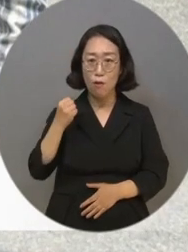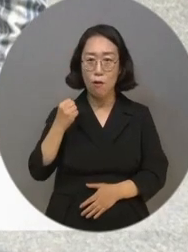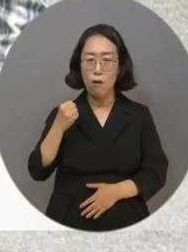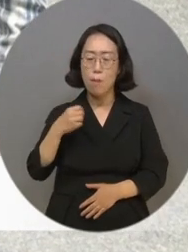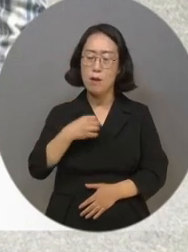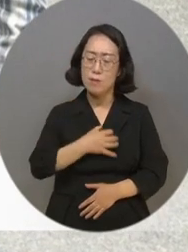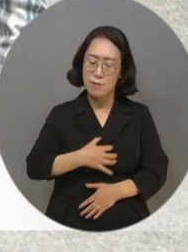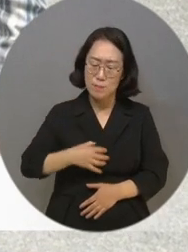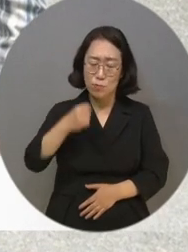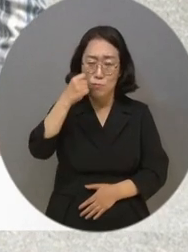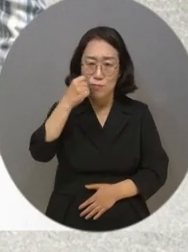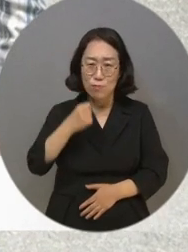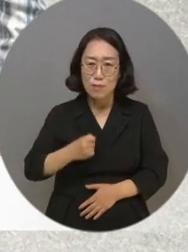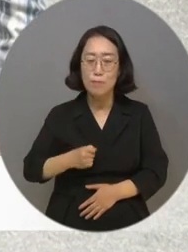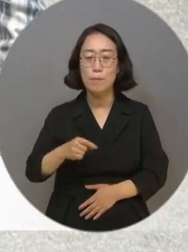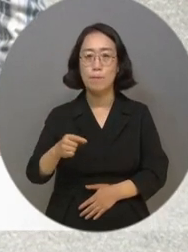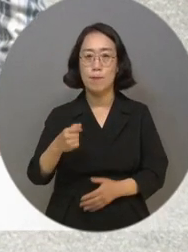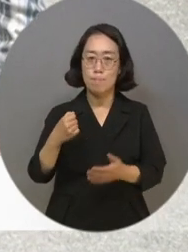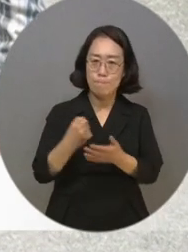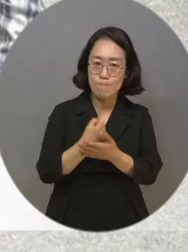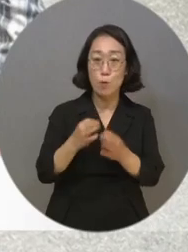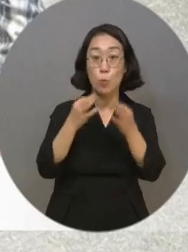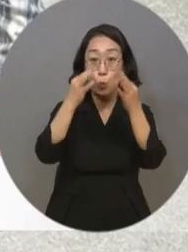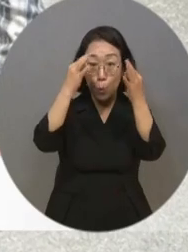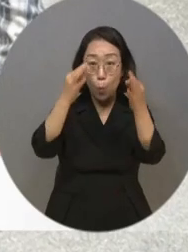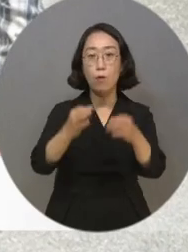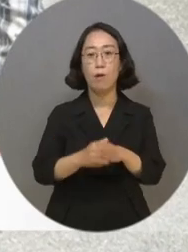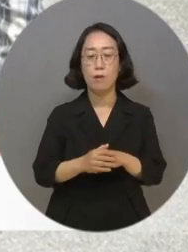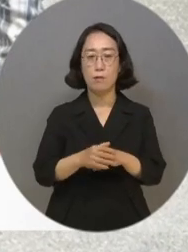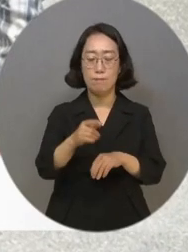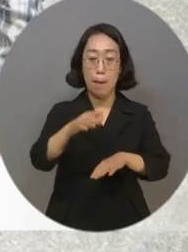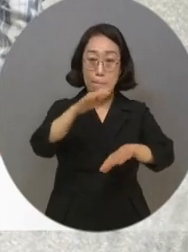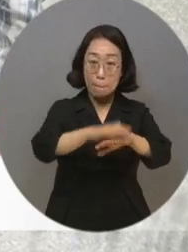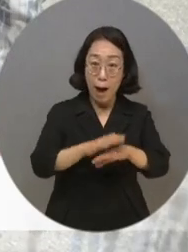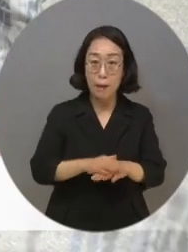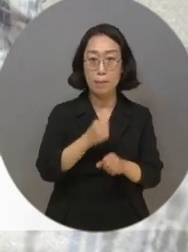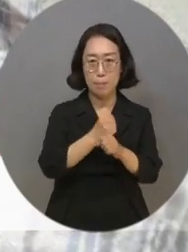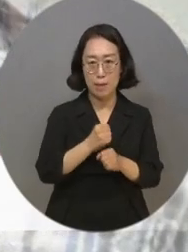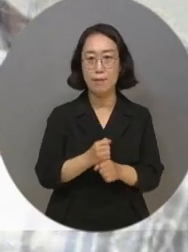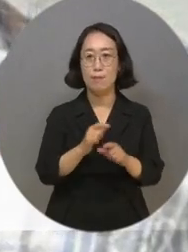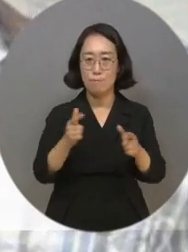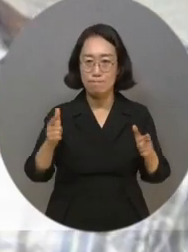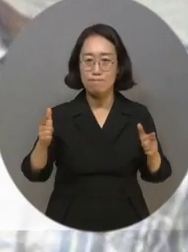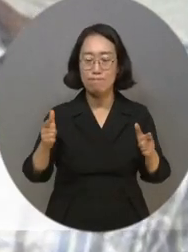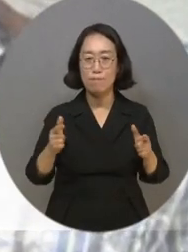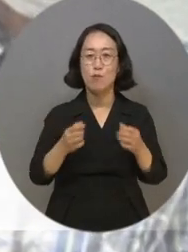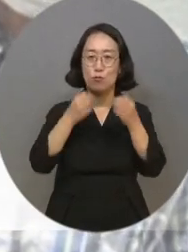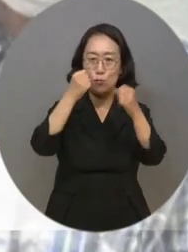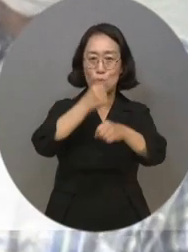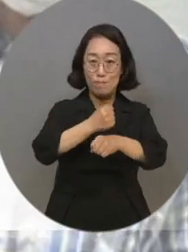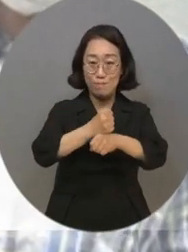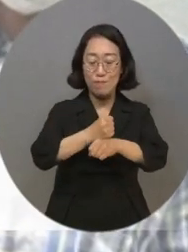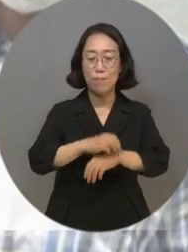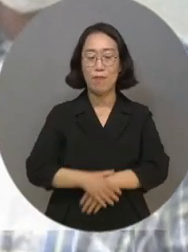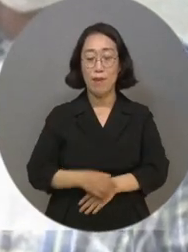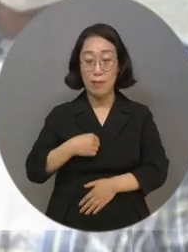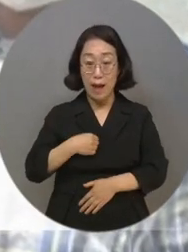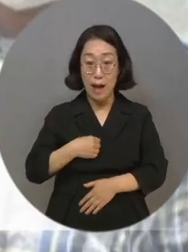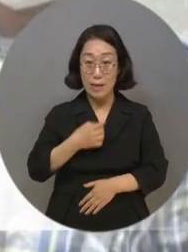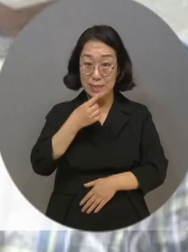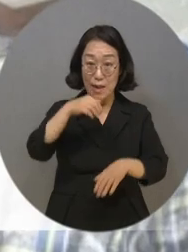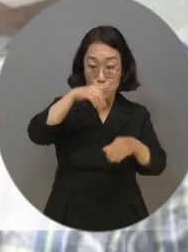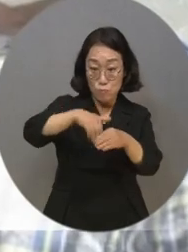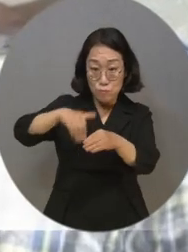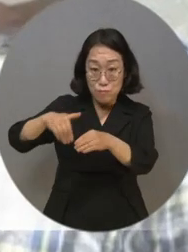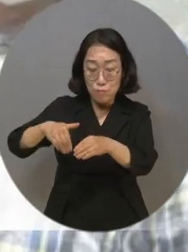설움을 잊지 못해 악착같이 품을 팔고 이들의 논밭 퇴계를 모았습니다 그리고는 자신의 논밭에서